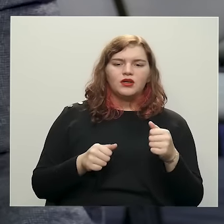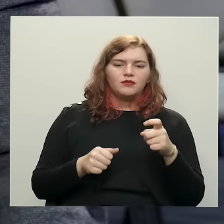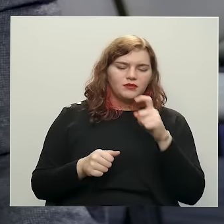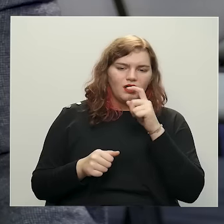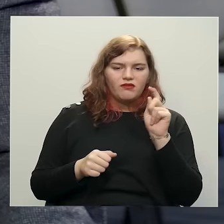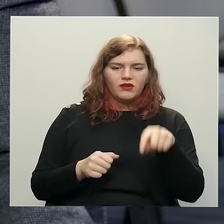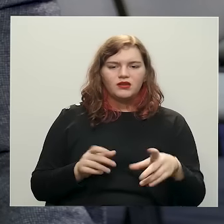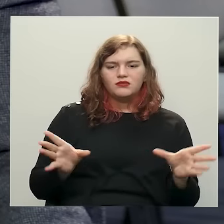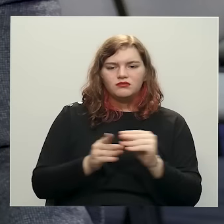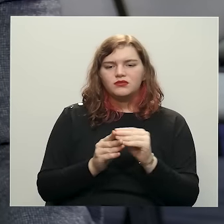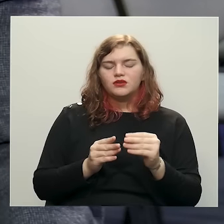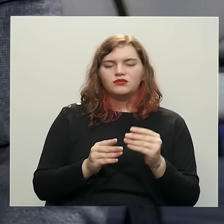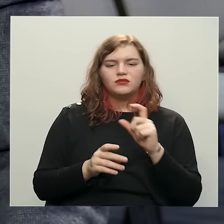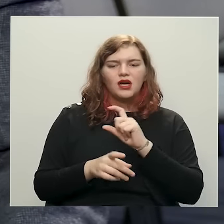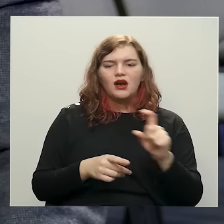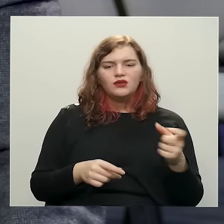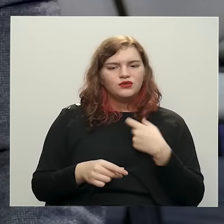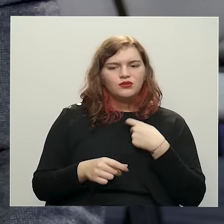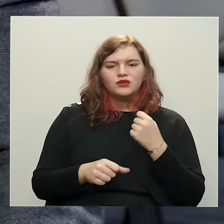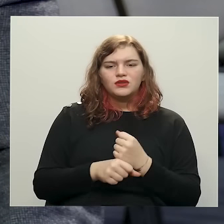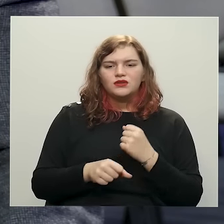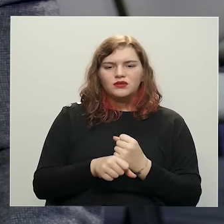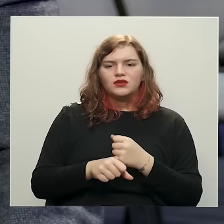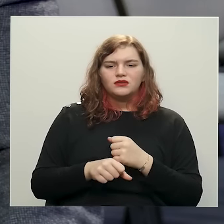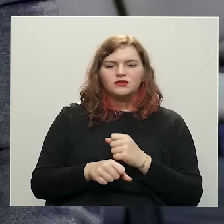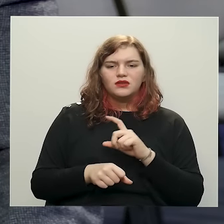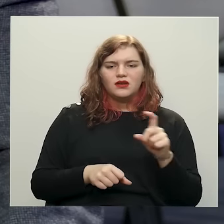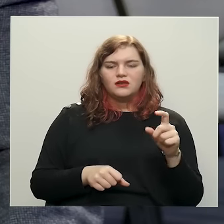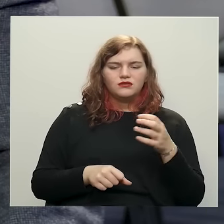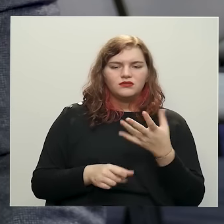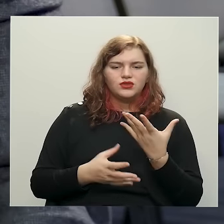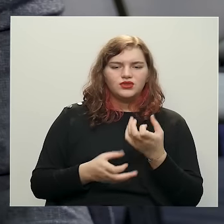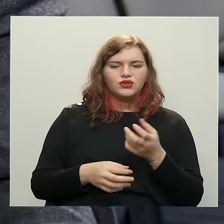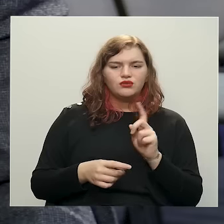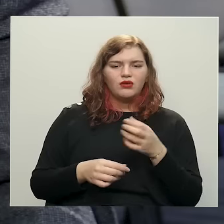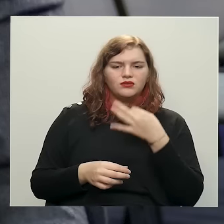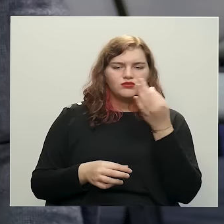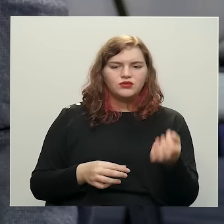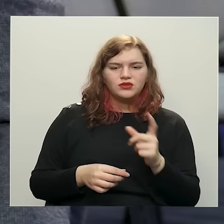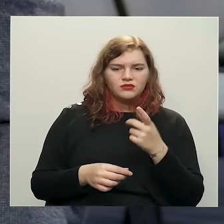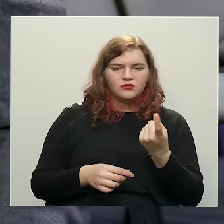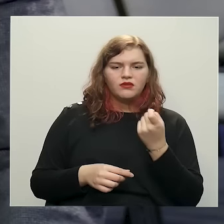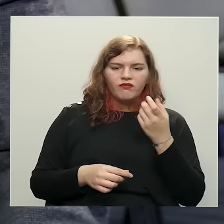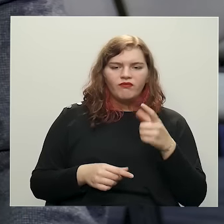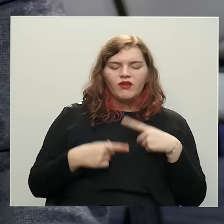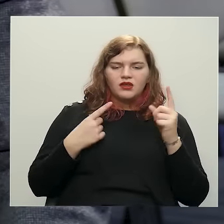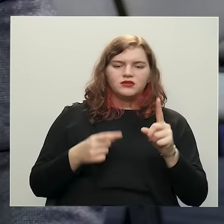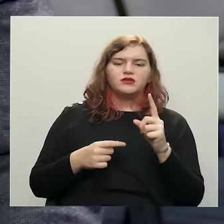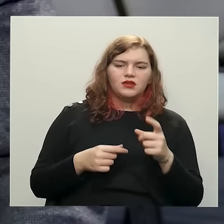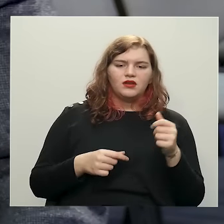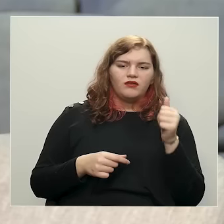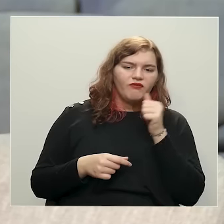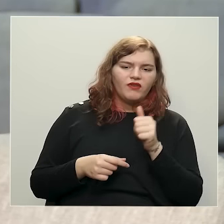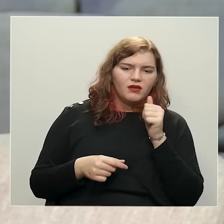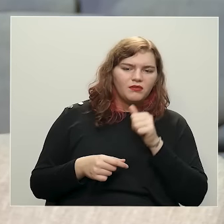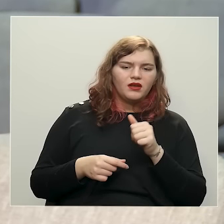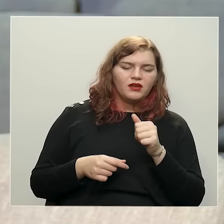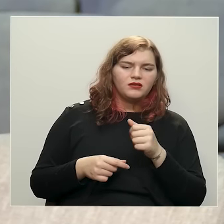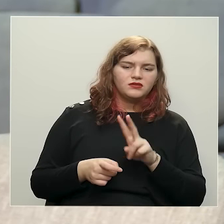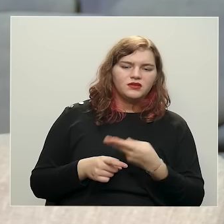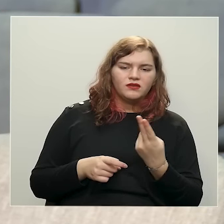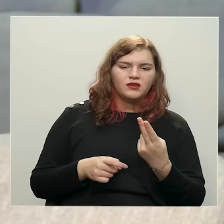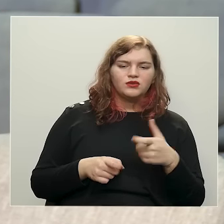venit cu cauza care a venit, nu poți să lucrezi datorită lucrurilor nemărturisite din viața ta. Wow! Femeie, te vei